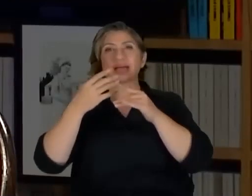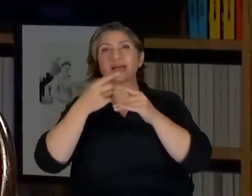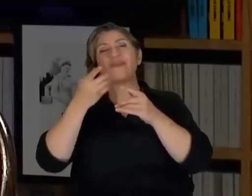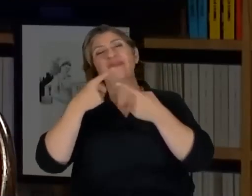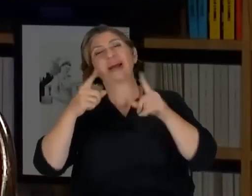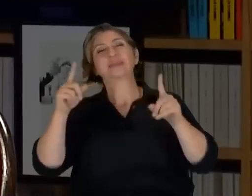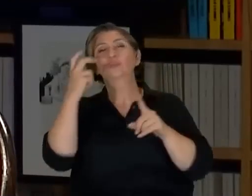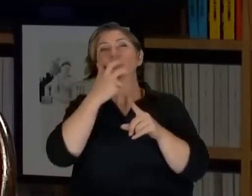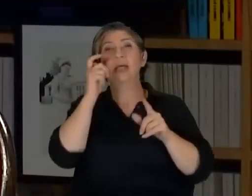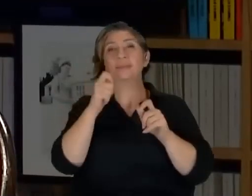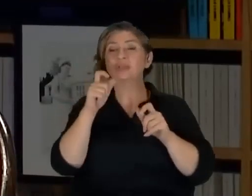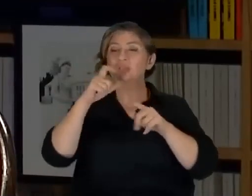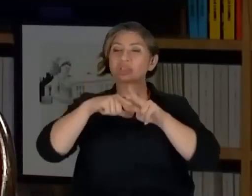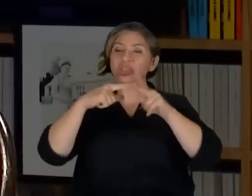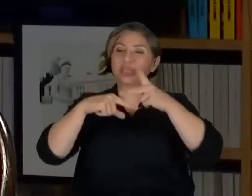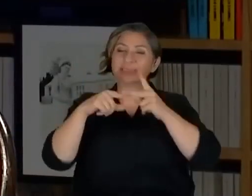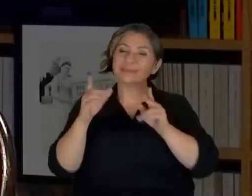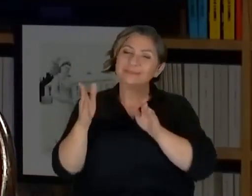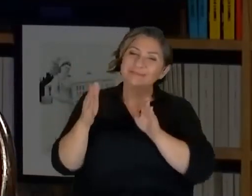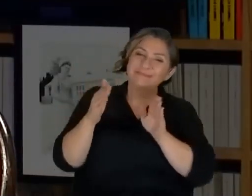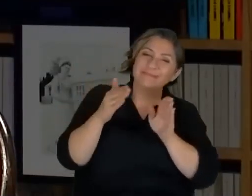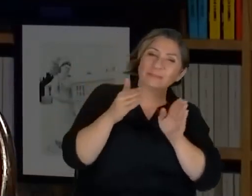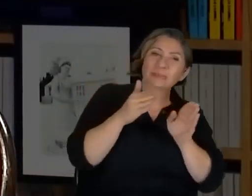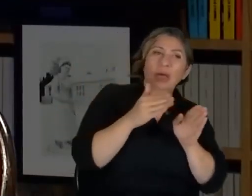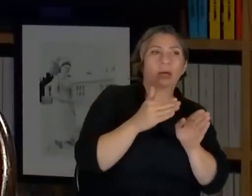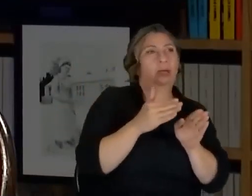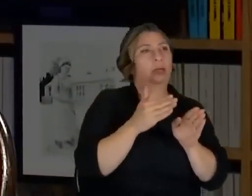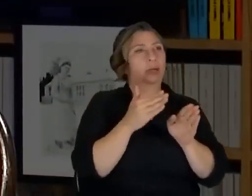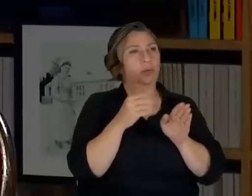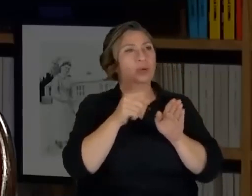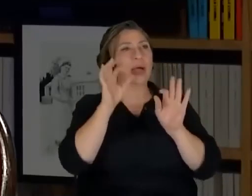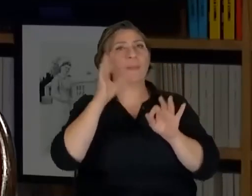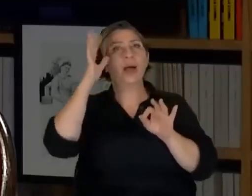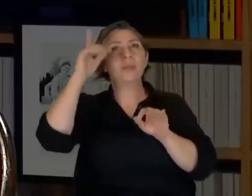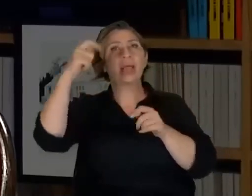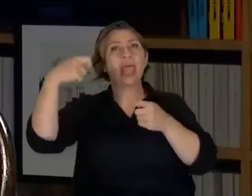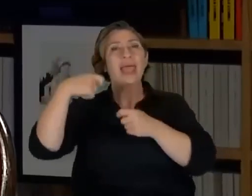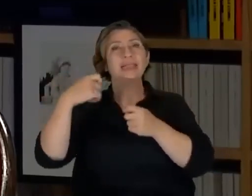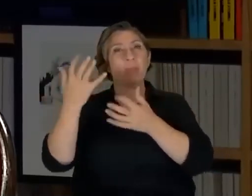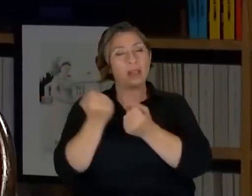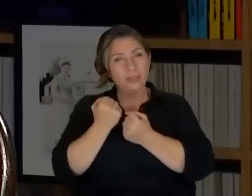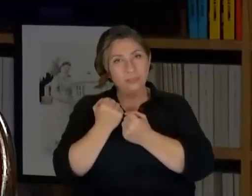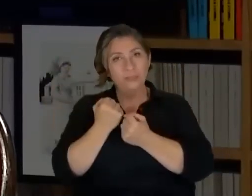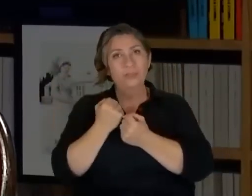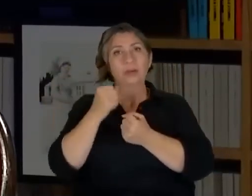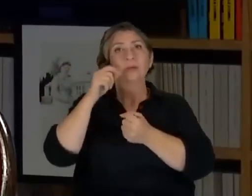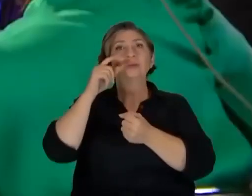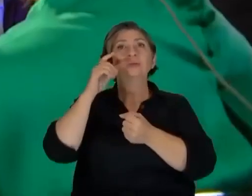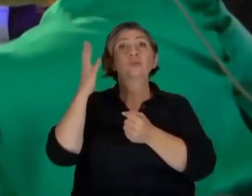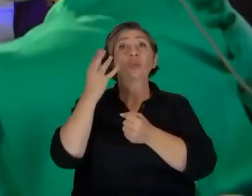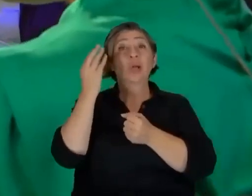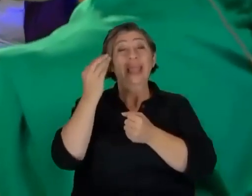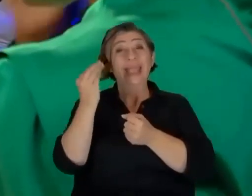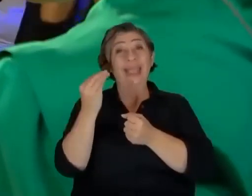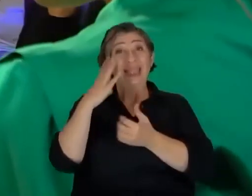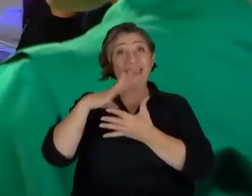müzikler yapıyordum. Sonra caza doğru bir eğildim ve gittim işte bunun hep Amerika'da eğitimler aldım. Orada burada çok